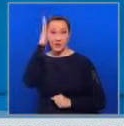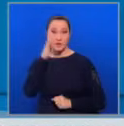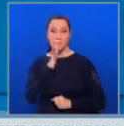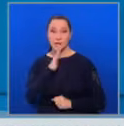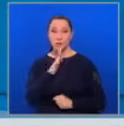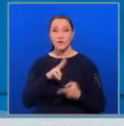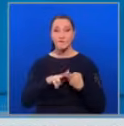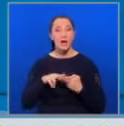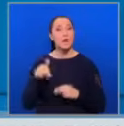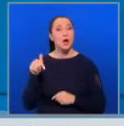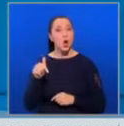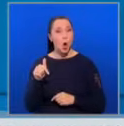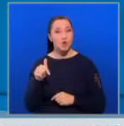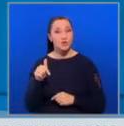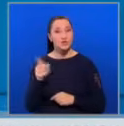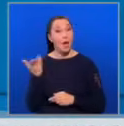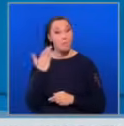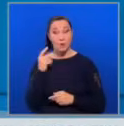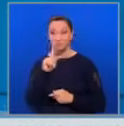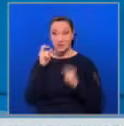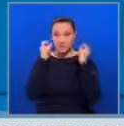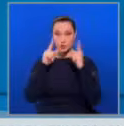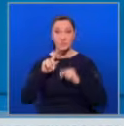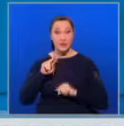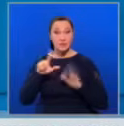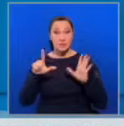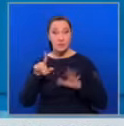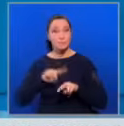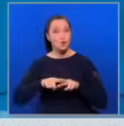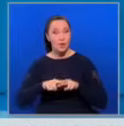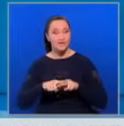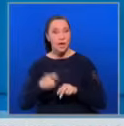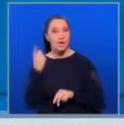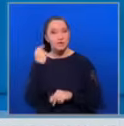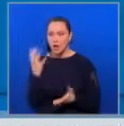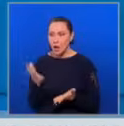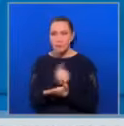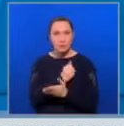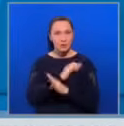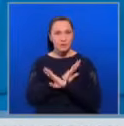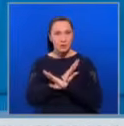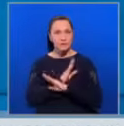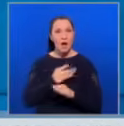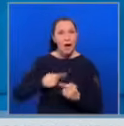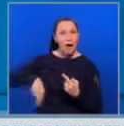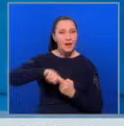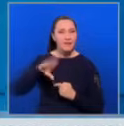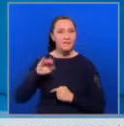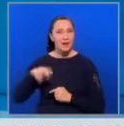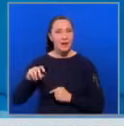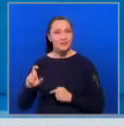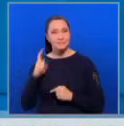македония ваня горчев е била в неизвестност от 27 ноември и вчера е открита мъртва край велес